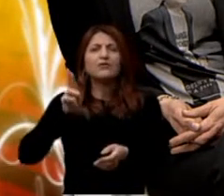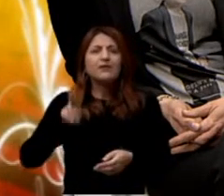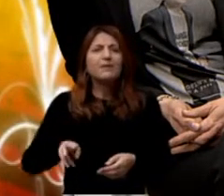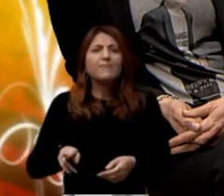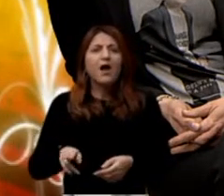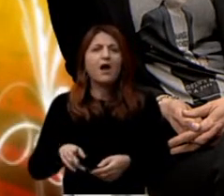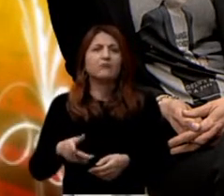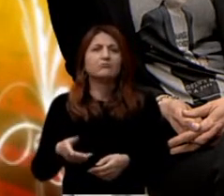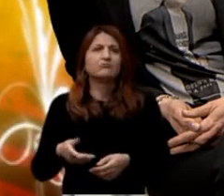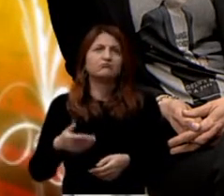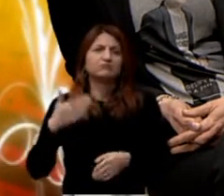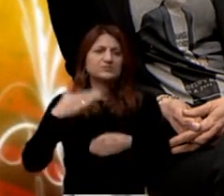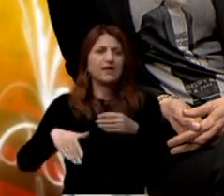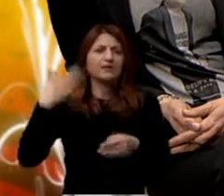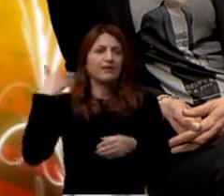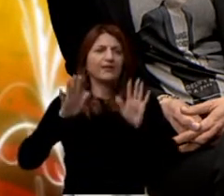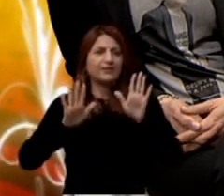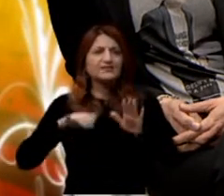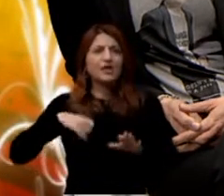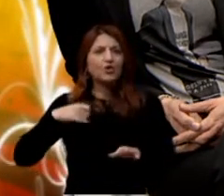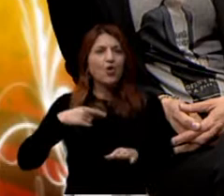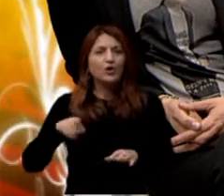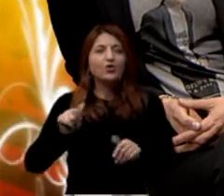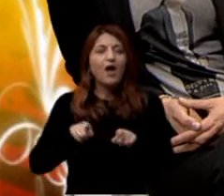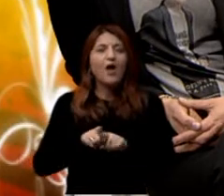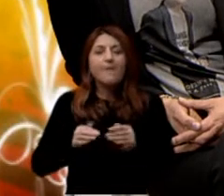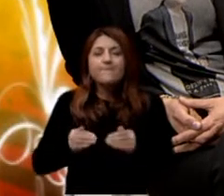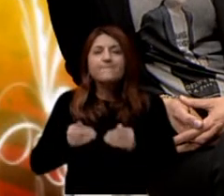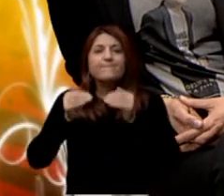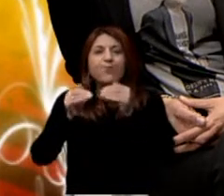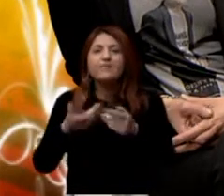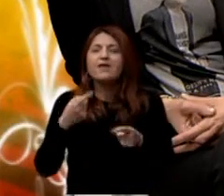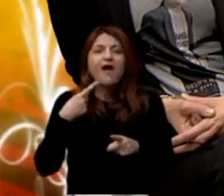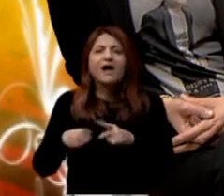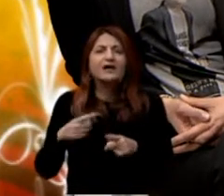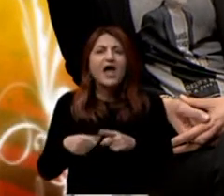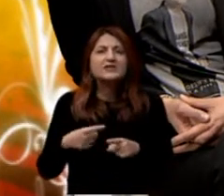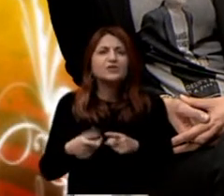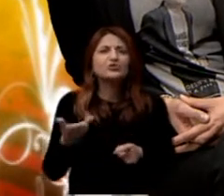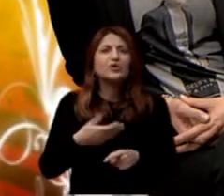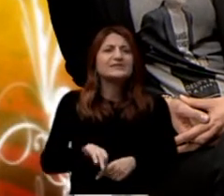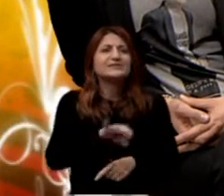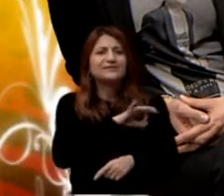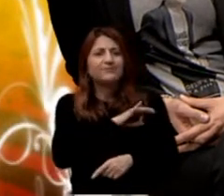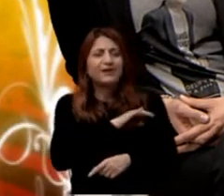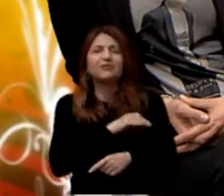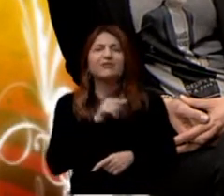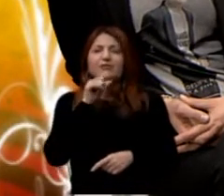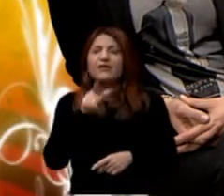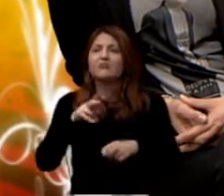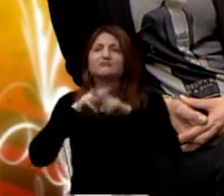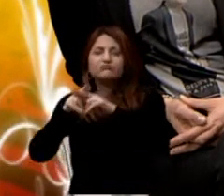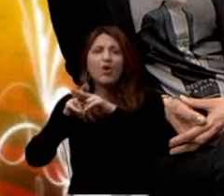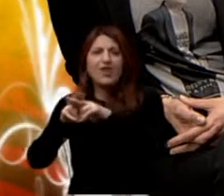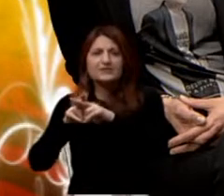dakle, unatrag 10 godina su pomaci za uzroke smrti i